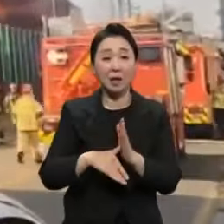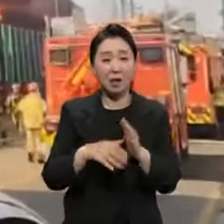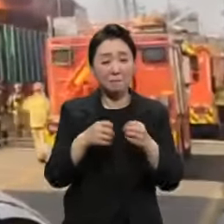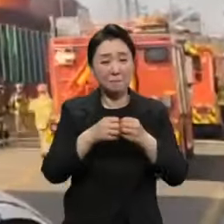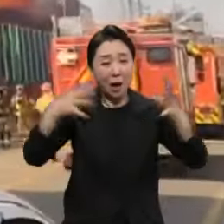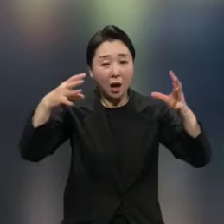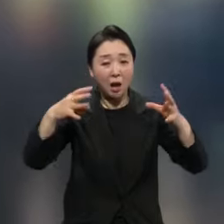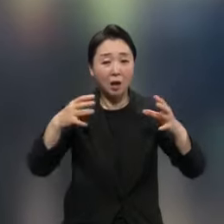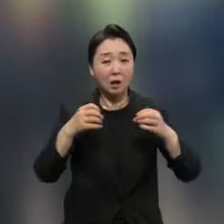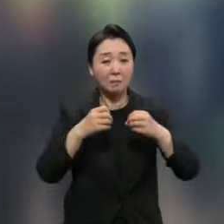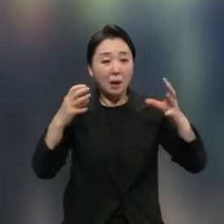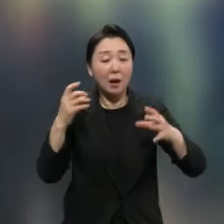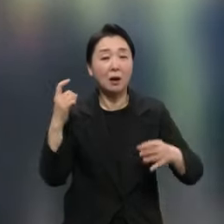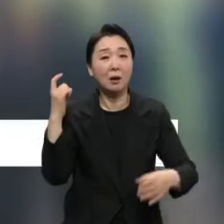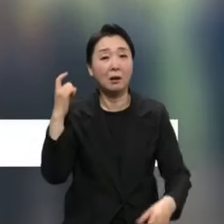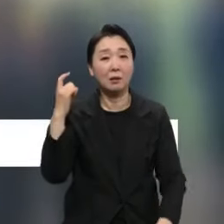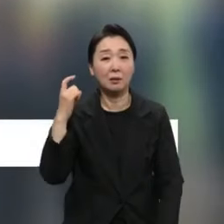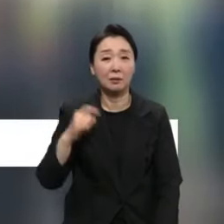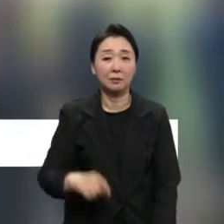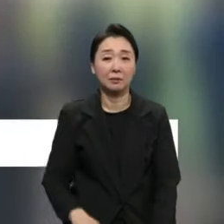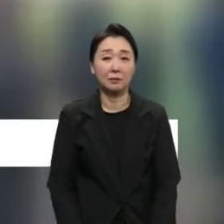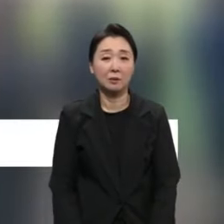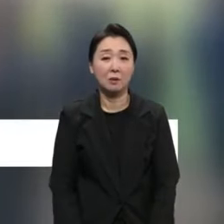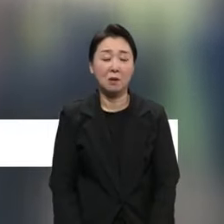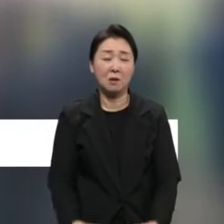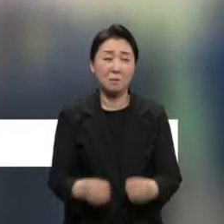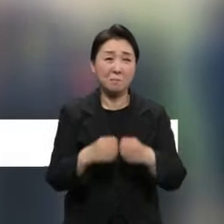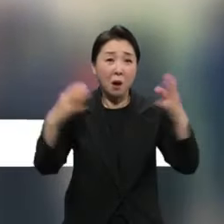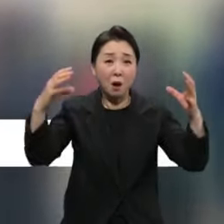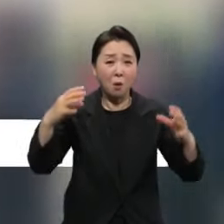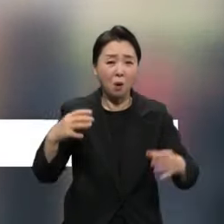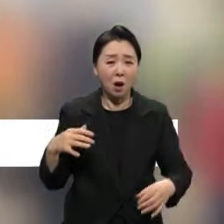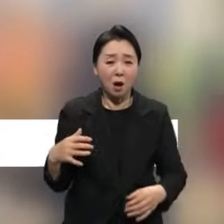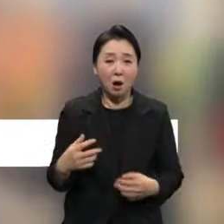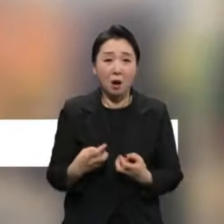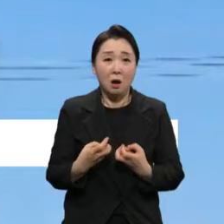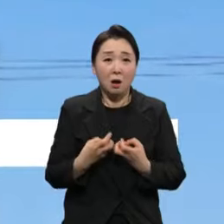폭발음까지 들립니다. 와, 뭐 터진다.